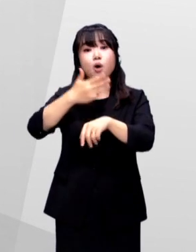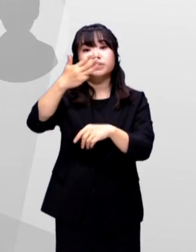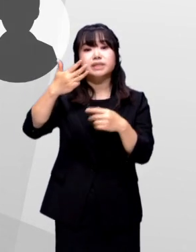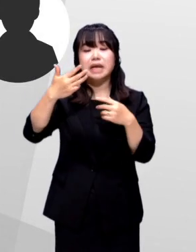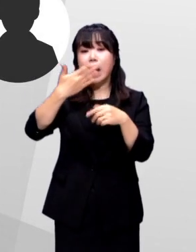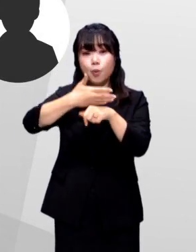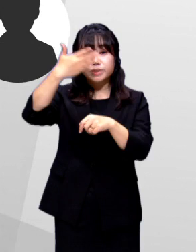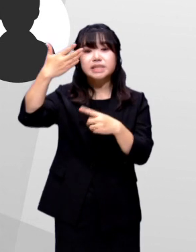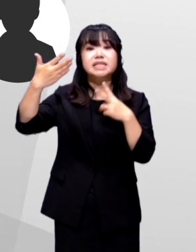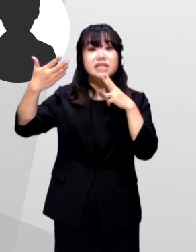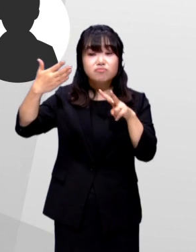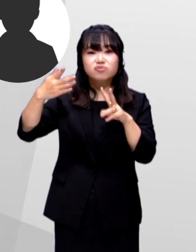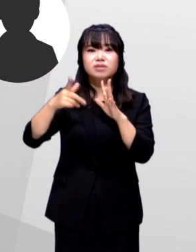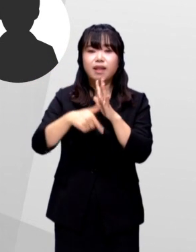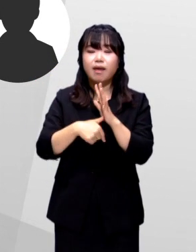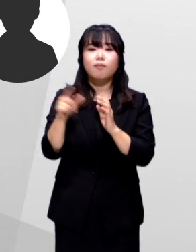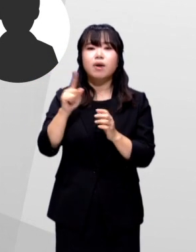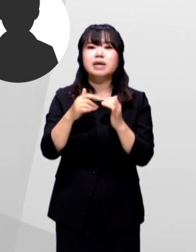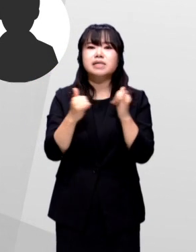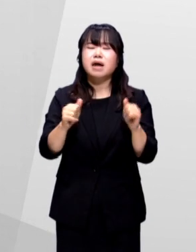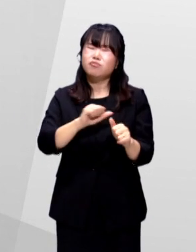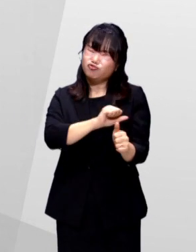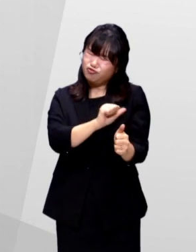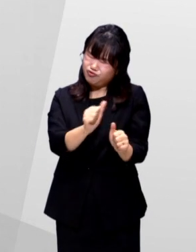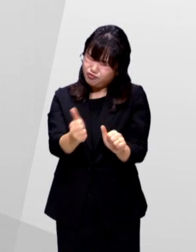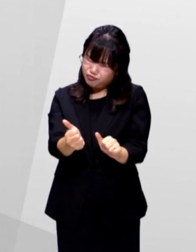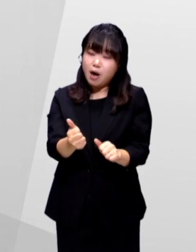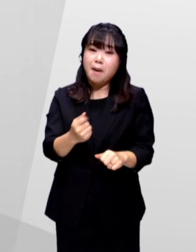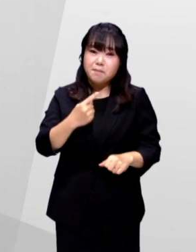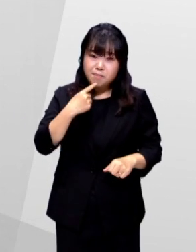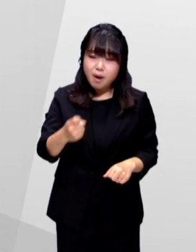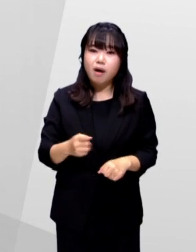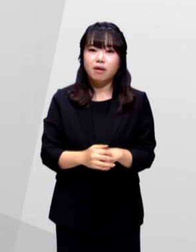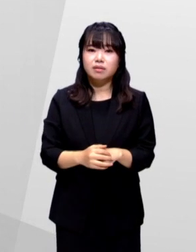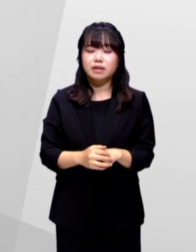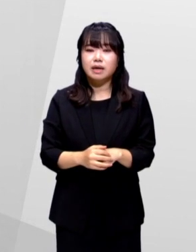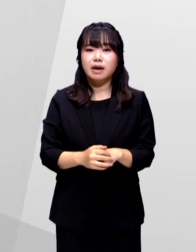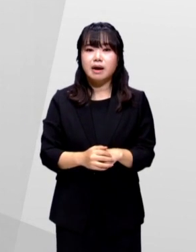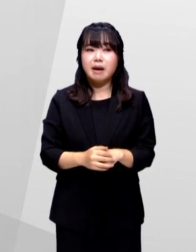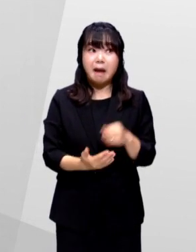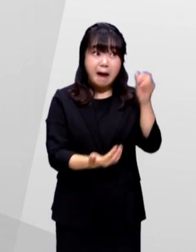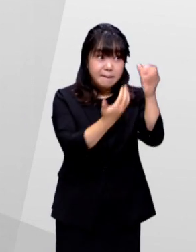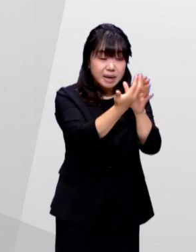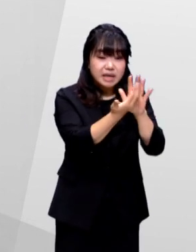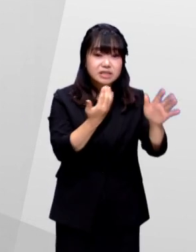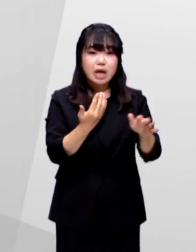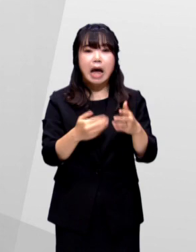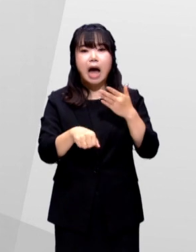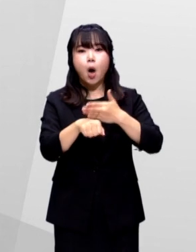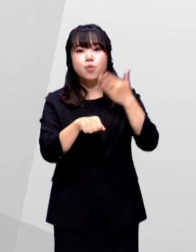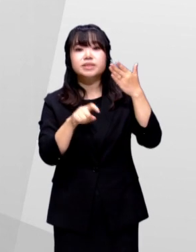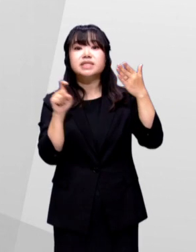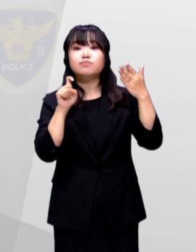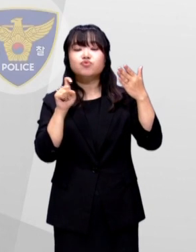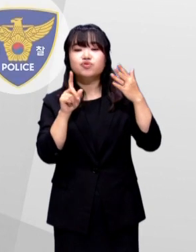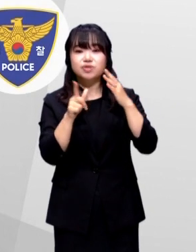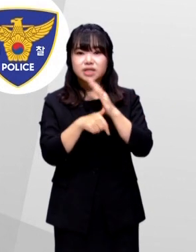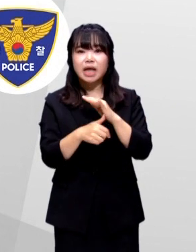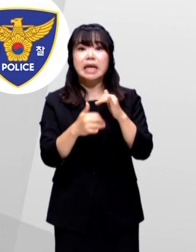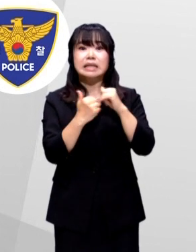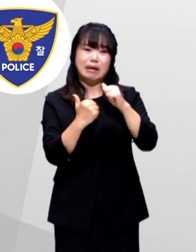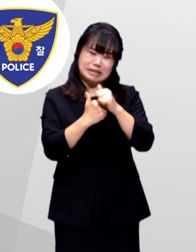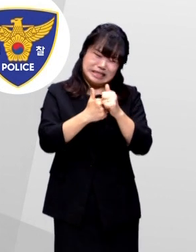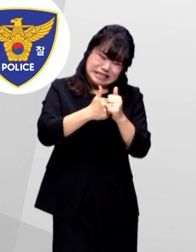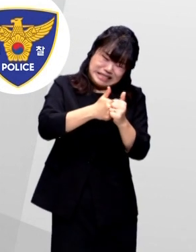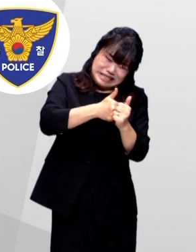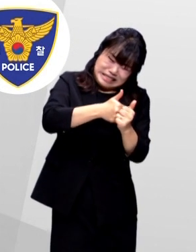신고에는 진짜 사람 죽을 것 같아요. 참사 1시간 전인 9시 10분에는 해당 골목에서 사람들이 압사당하고